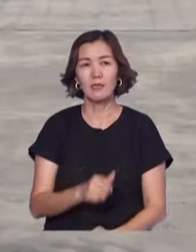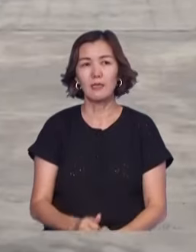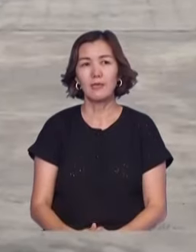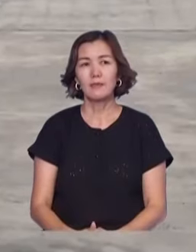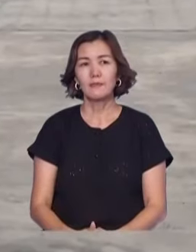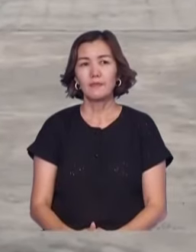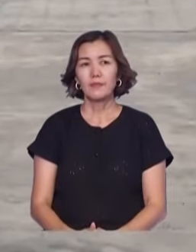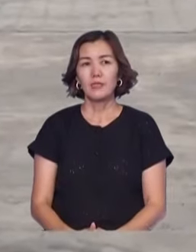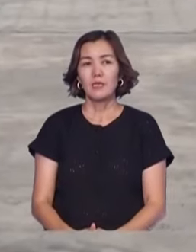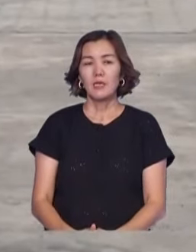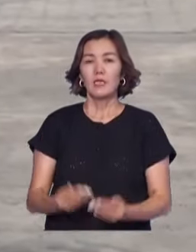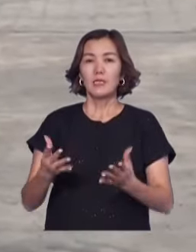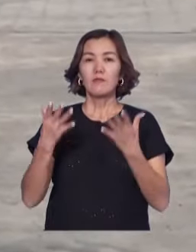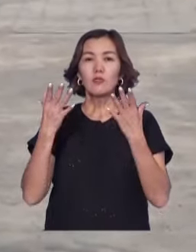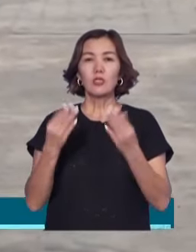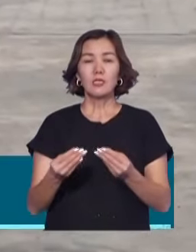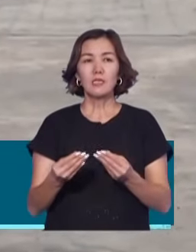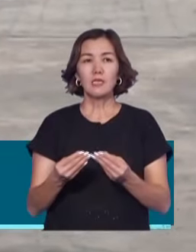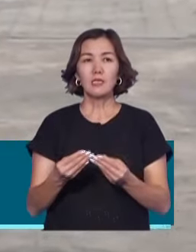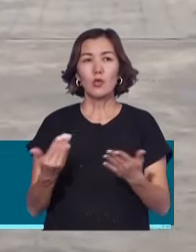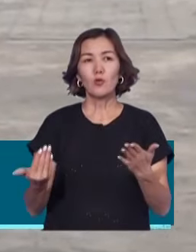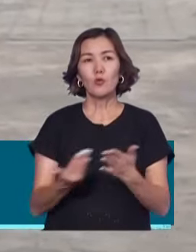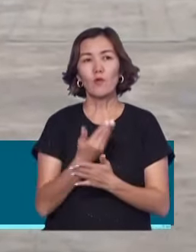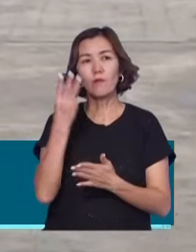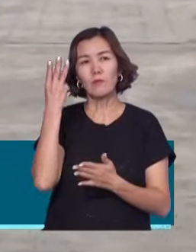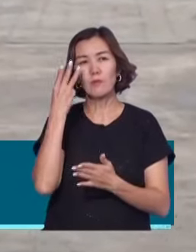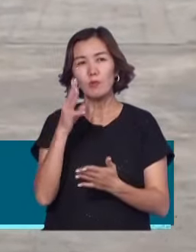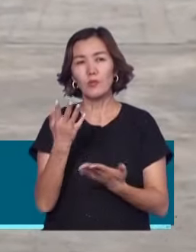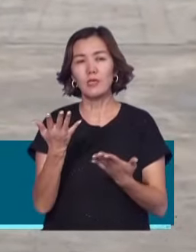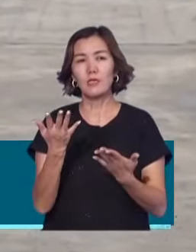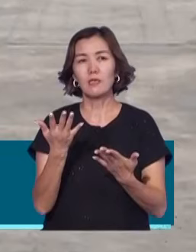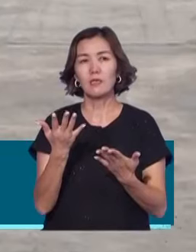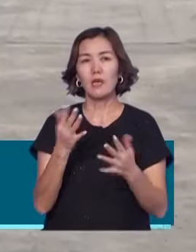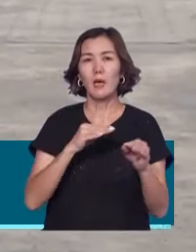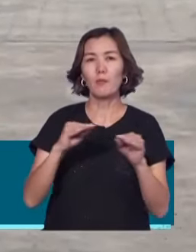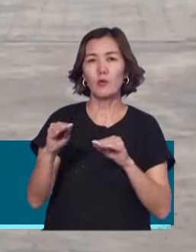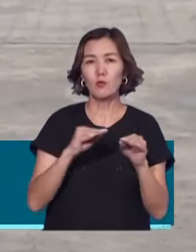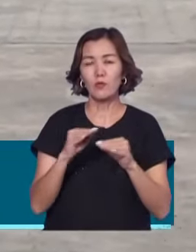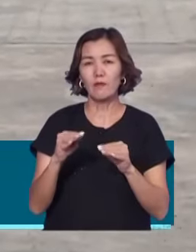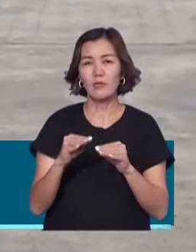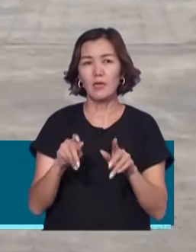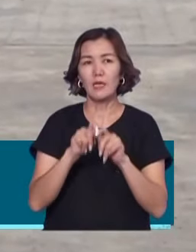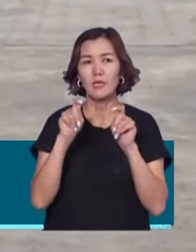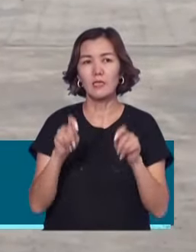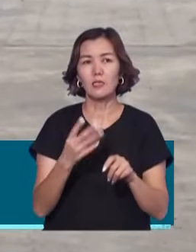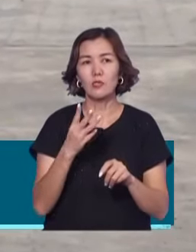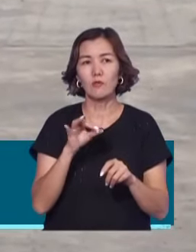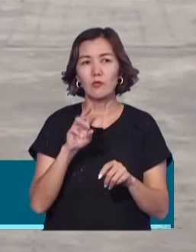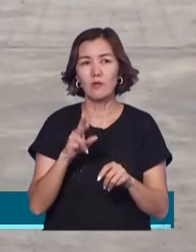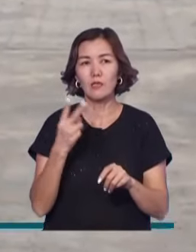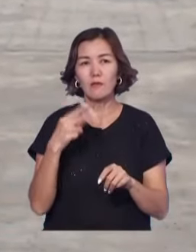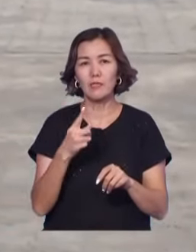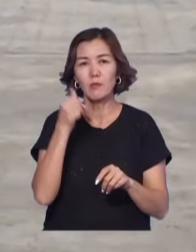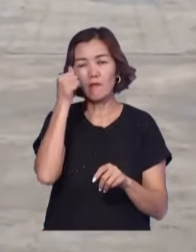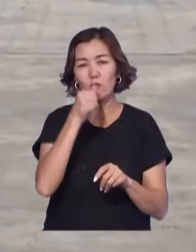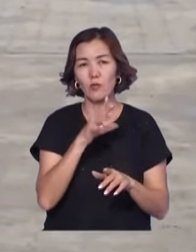Достык Транстерминал на сегодняшний день – это современное инфраструктурное сооружение, которое представляет, было запущено 4 июня